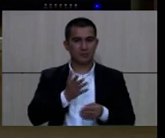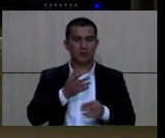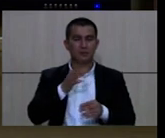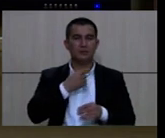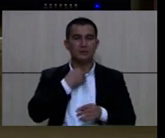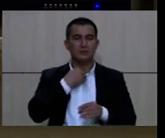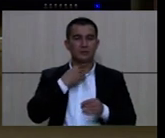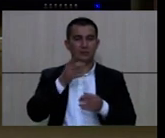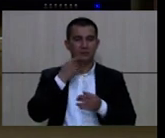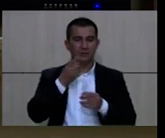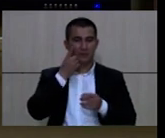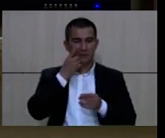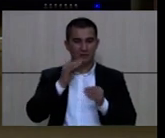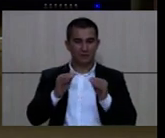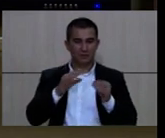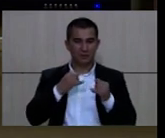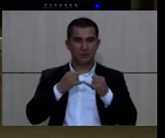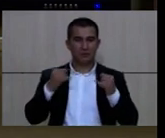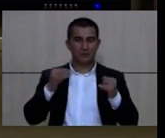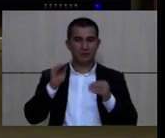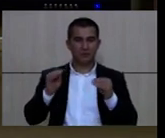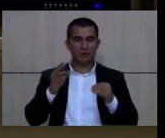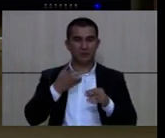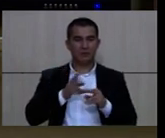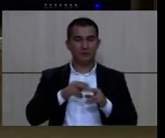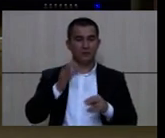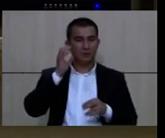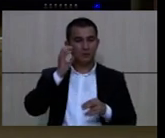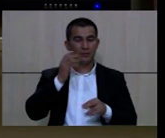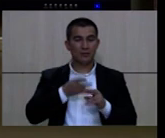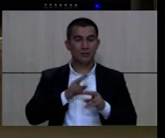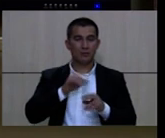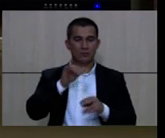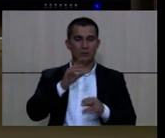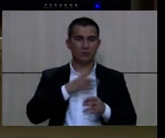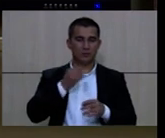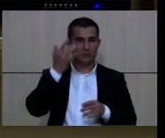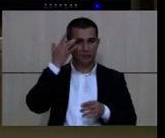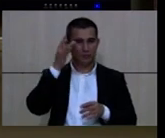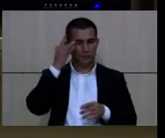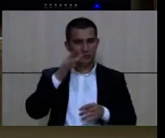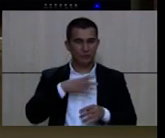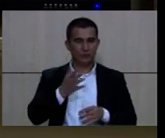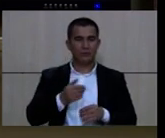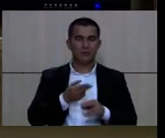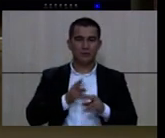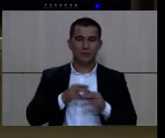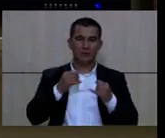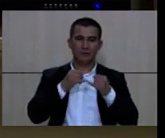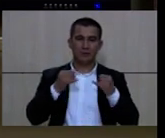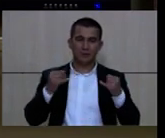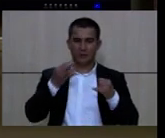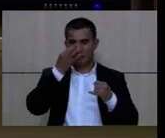sezdingizmi? Agar sezmagan bo'lsangiz, demak, qayerdadir xatolikka yo'l qo'ygansiz. Yoki ip tarang turmagan,